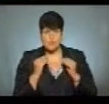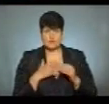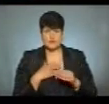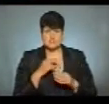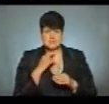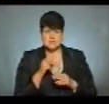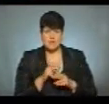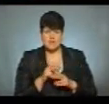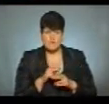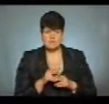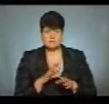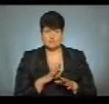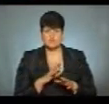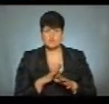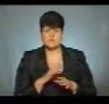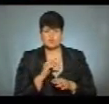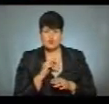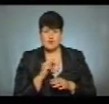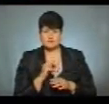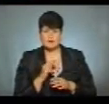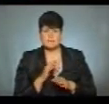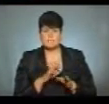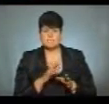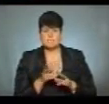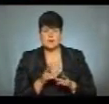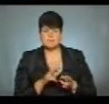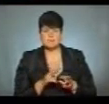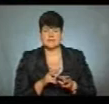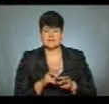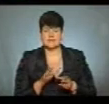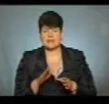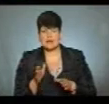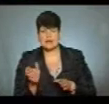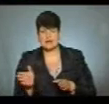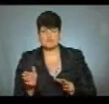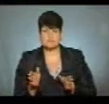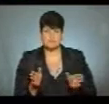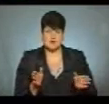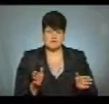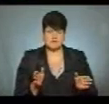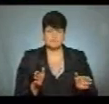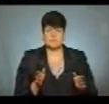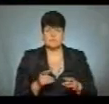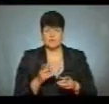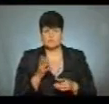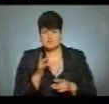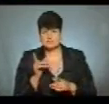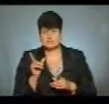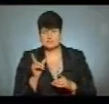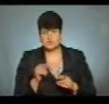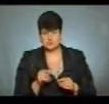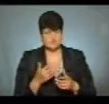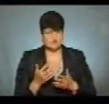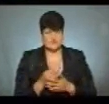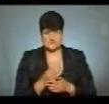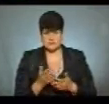зауважень, там були зауваження про перепади між лівим правим проїздом. Так розумію, що було виправлено, тому що під час виїзду ми вже його не